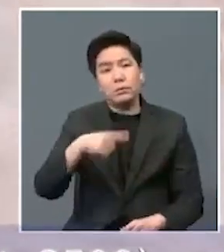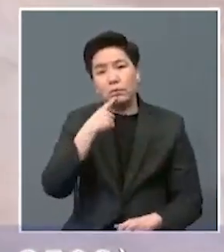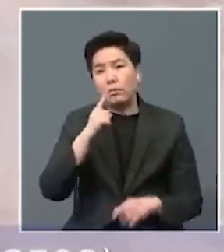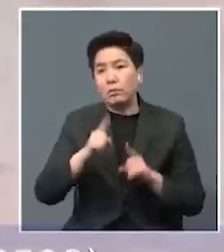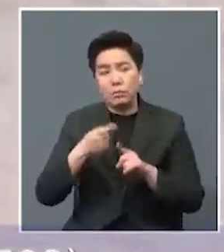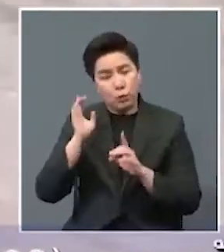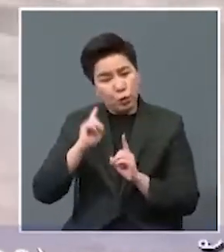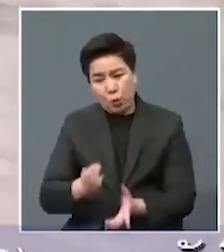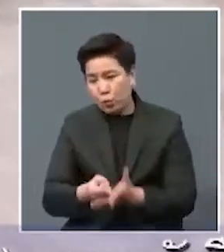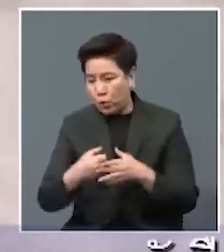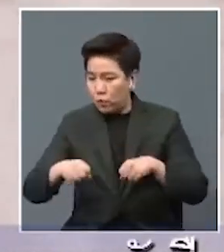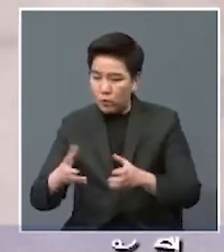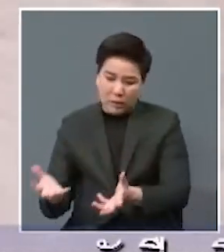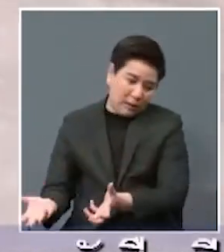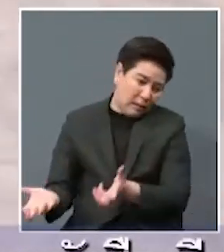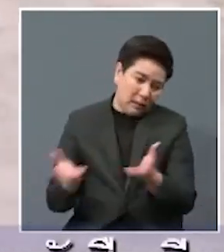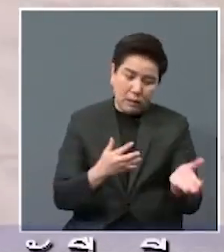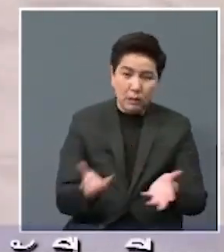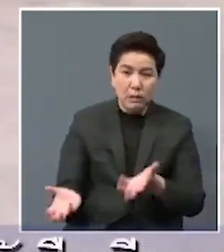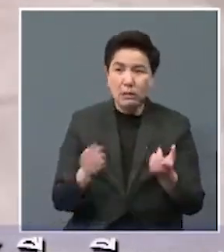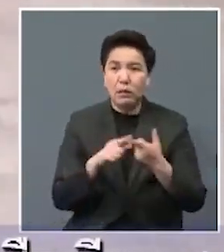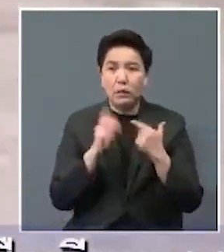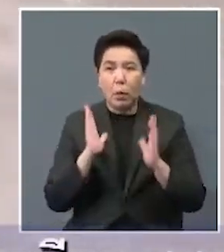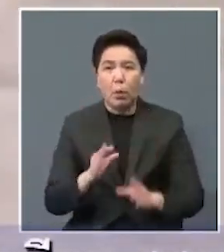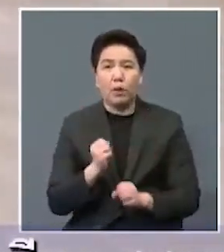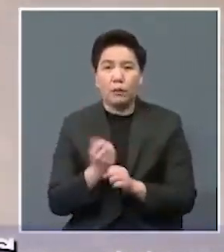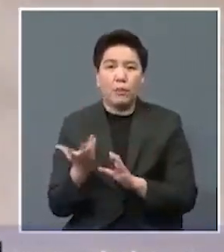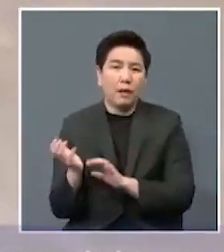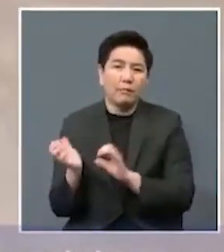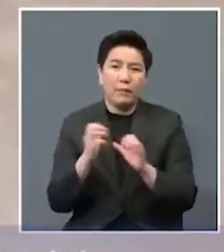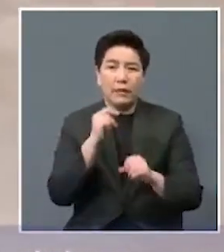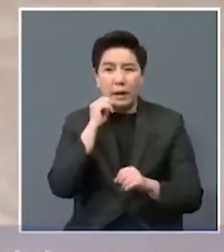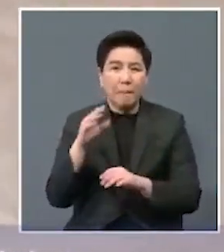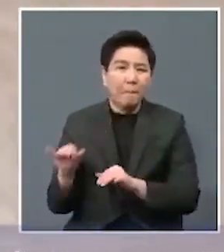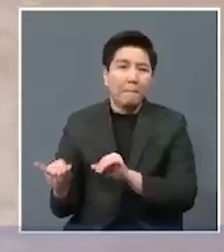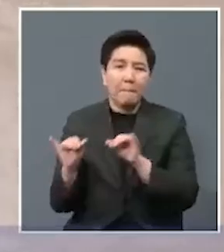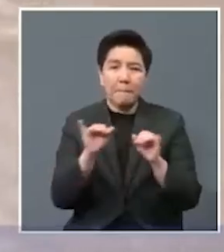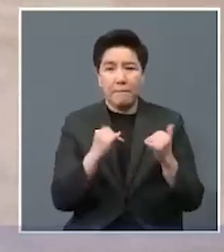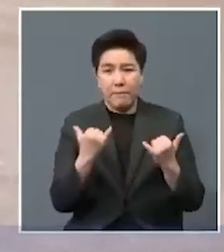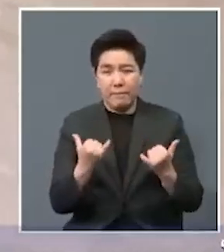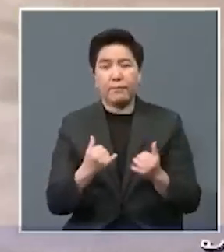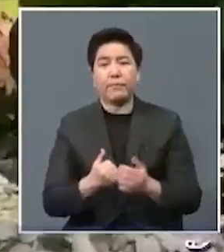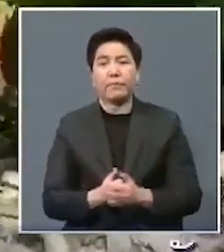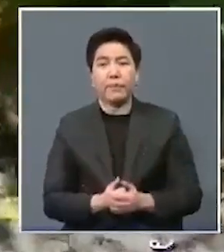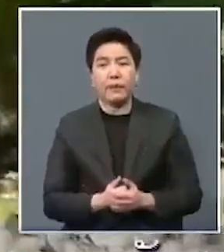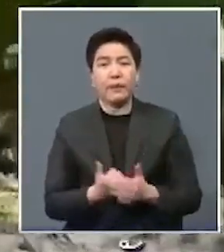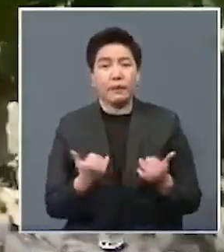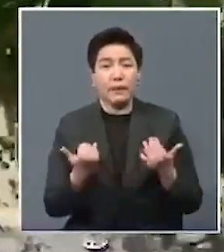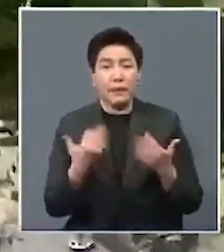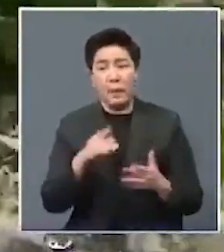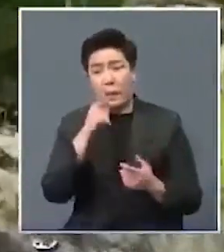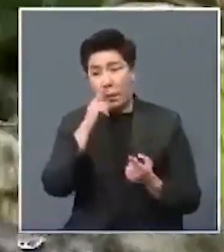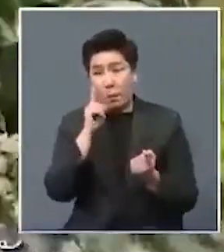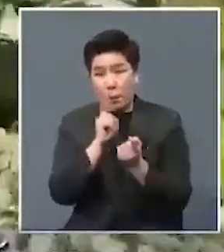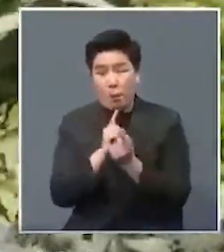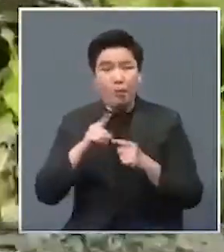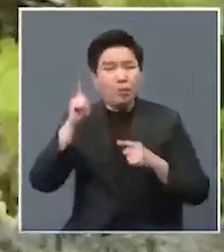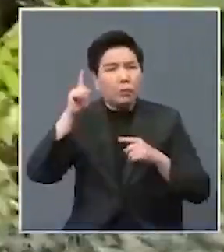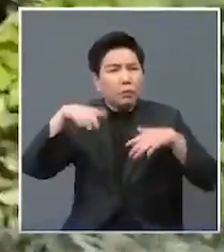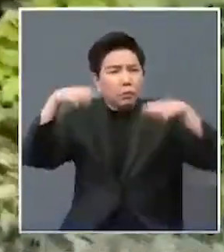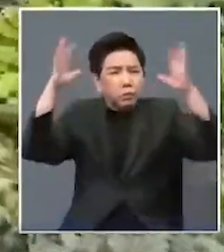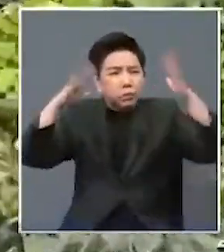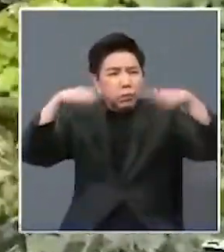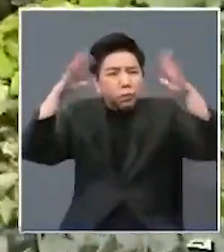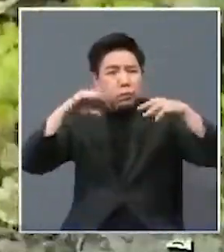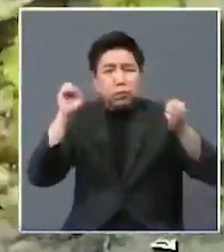พื่อนฝูงต้องมาช่วยกันยกช่วยกันเข็นใช้คนแบกหามข้ามน้ำกันไปแทนนะคะนอกจากนี้ยังพบว่าปริมาณน้ำฝน